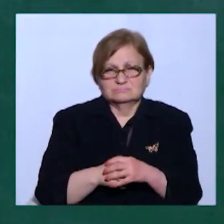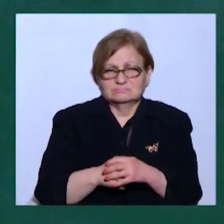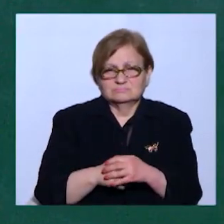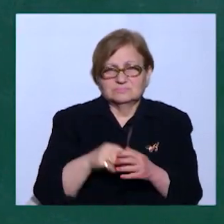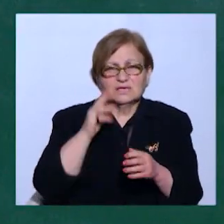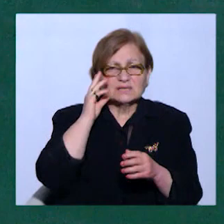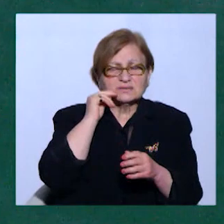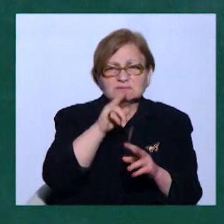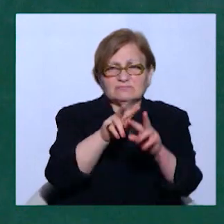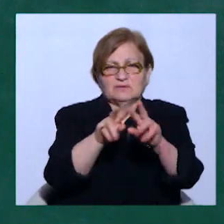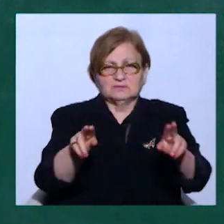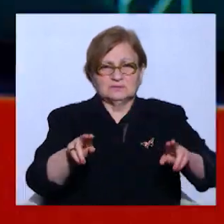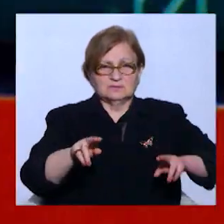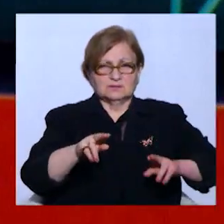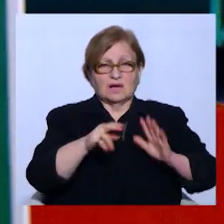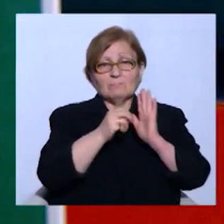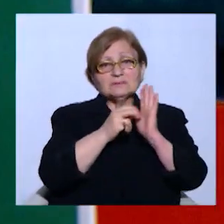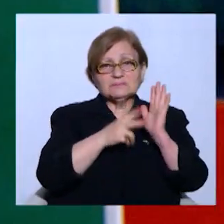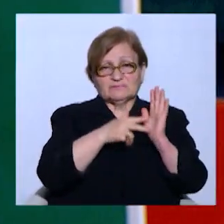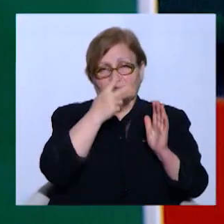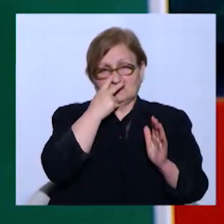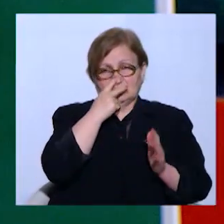რიცხვი 1 და იგივე. აბა 18 ვნახოთ